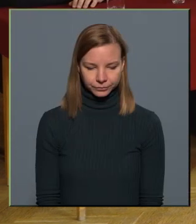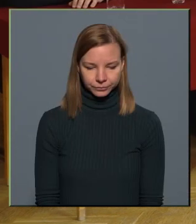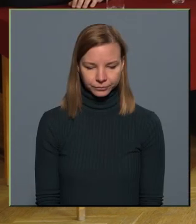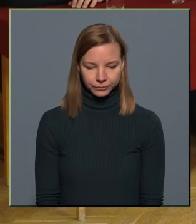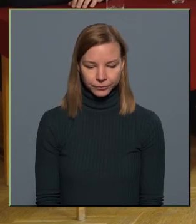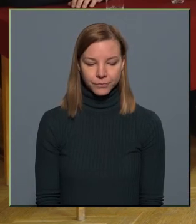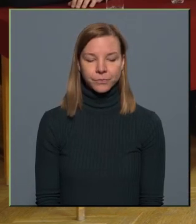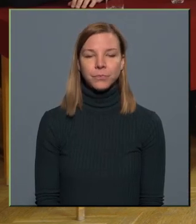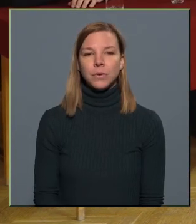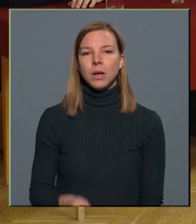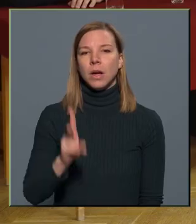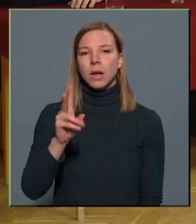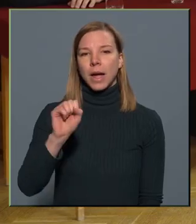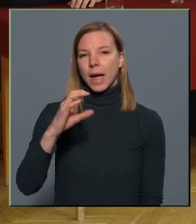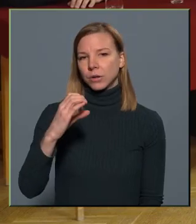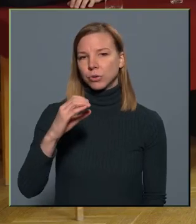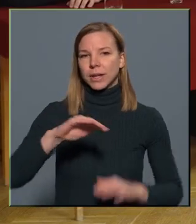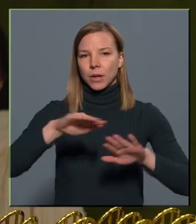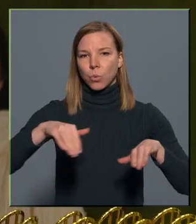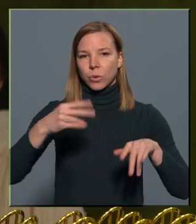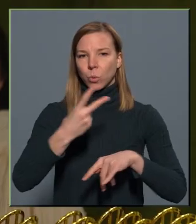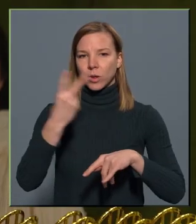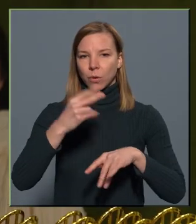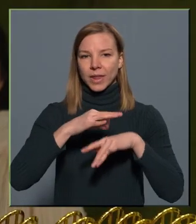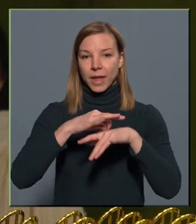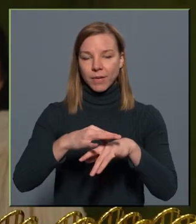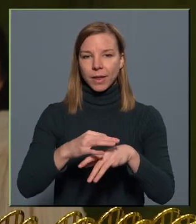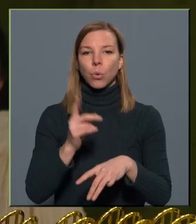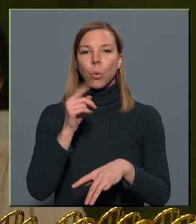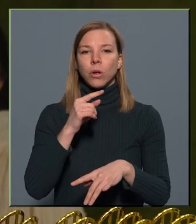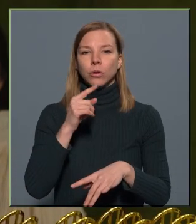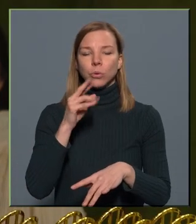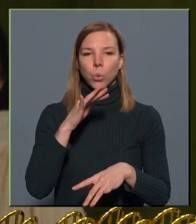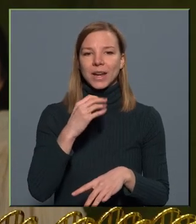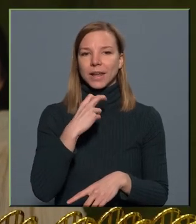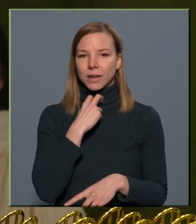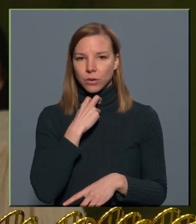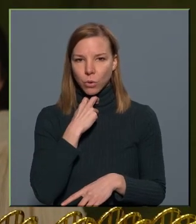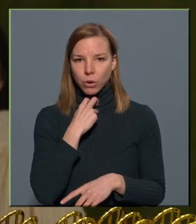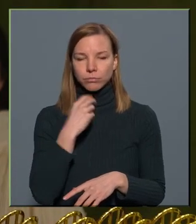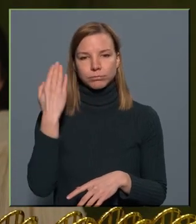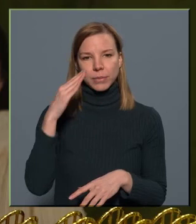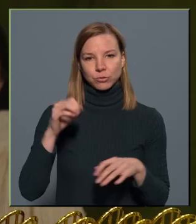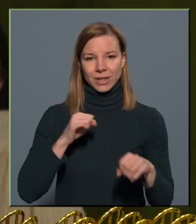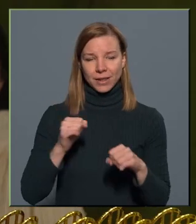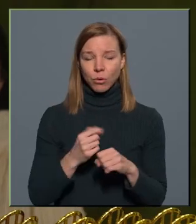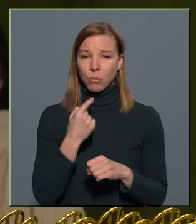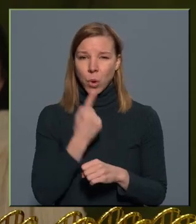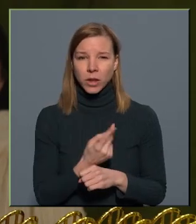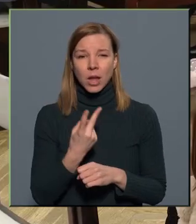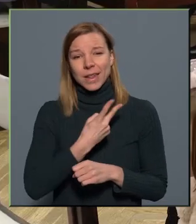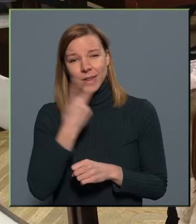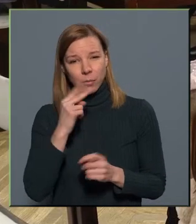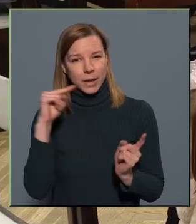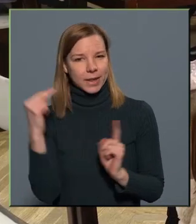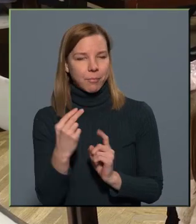A KSC úszó szakosztályát vezető Túri György mesteredző ugyan szakmailag nehéz évnek minősítette a 2023-as